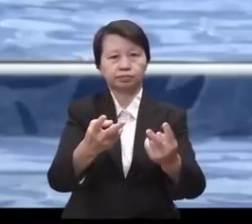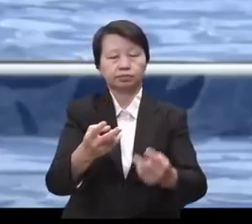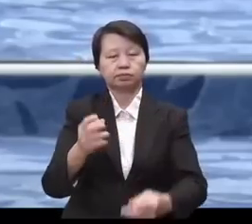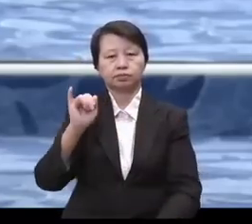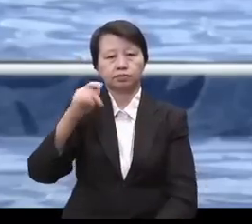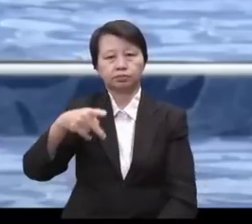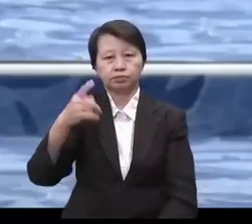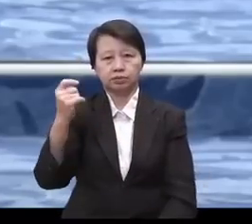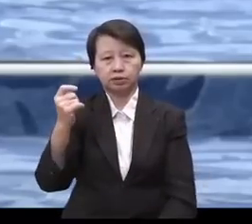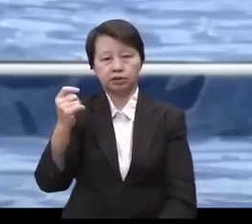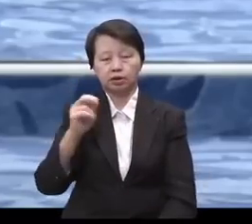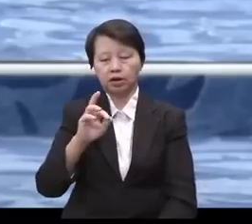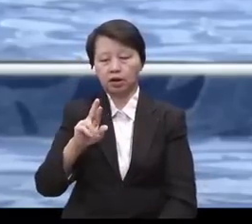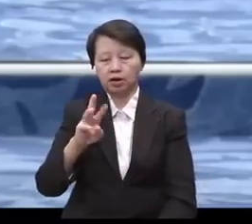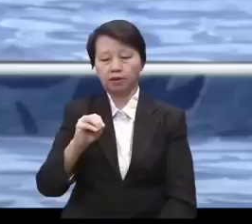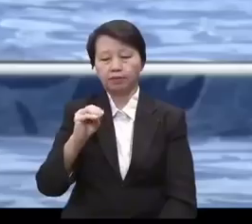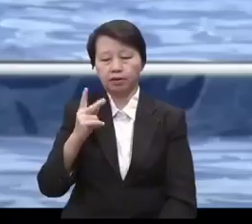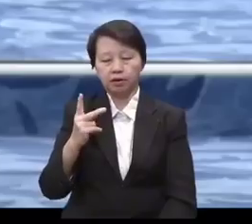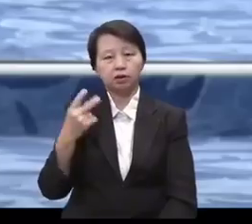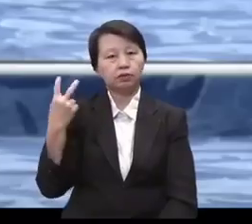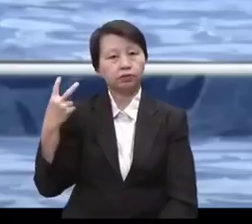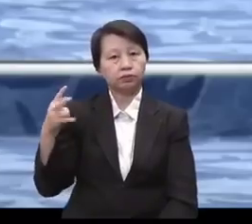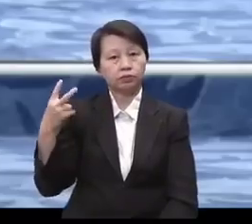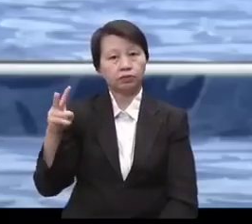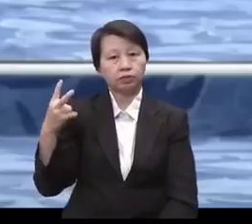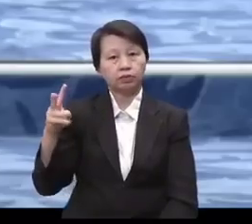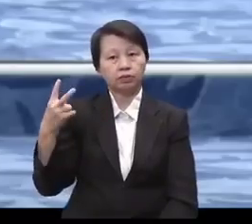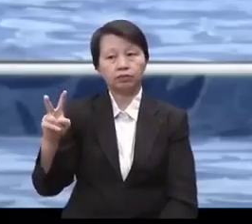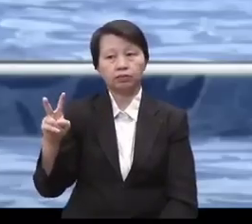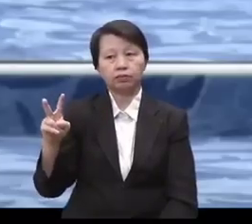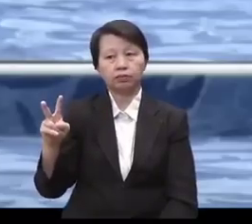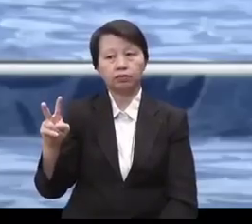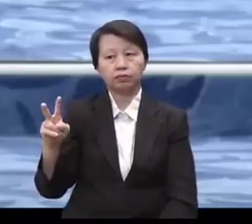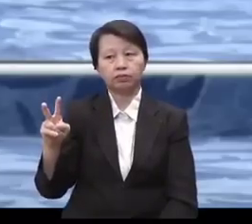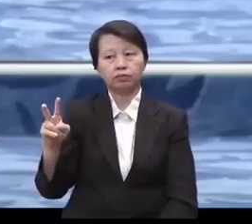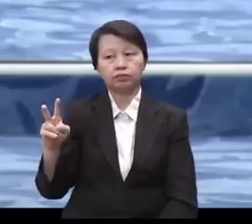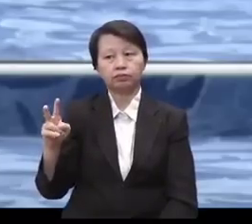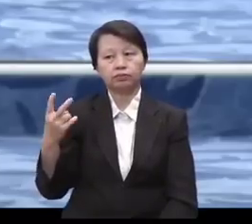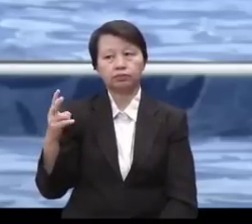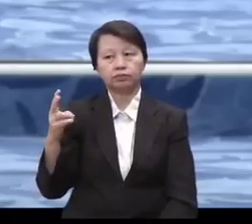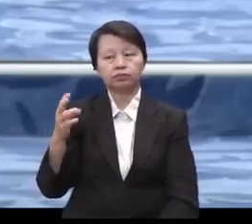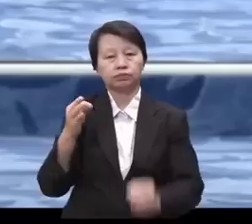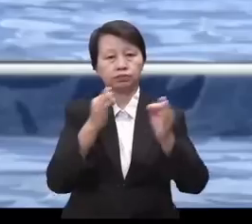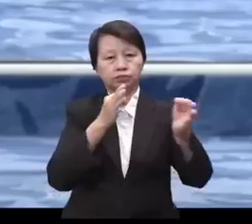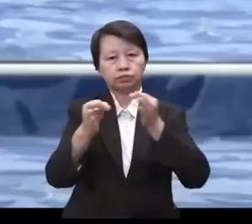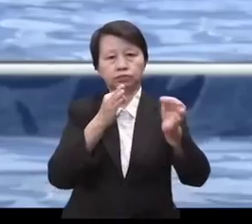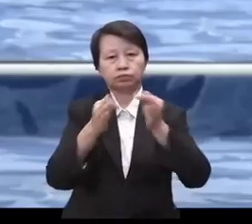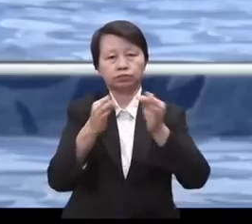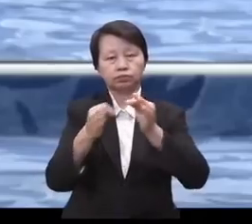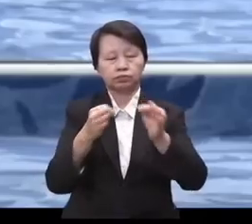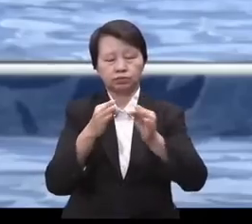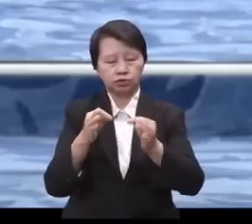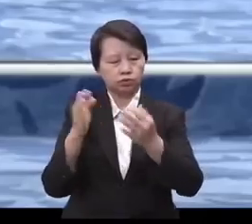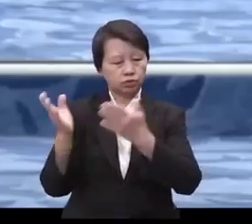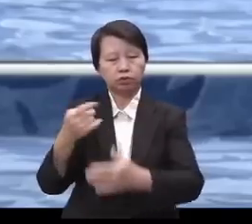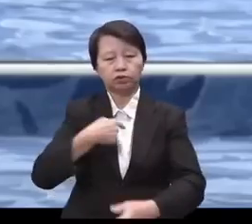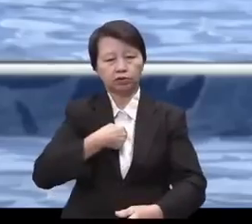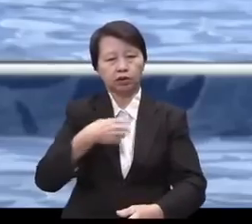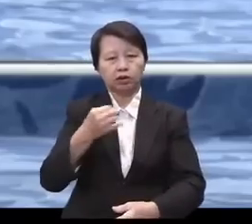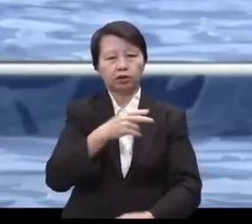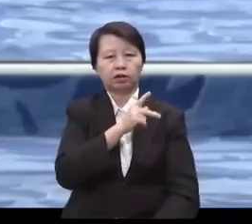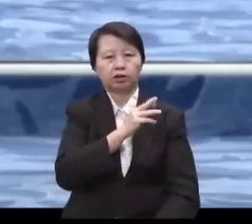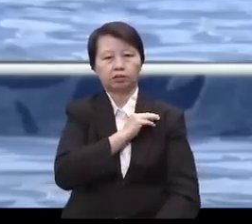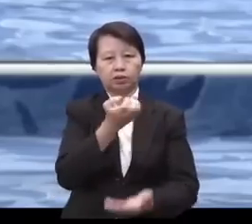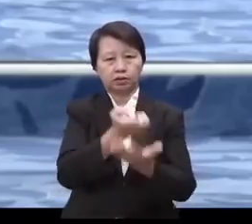RP3 RMK12 yang diulas juga oleh saya dan juga